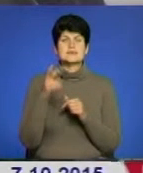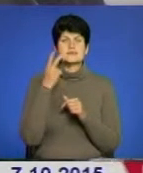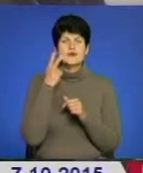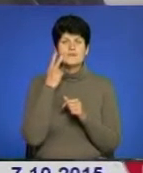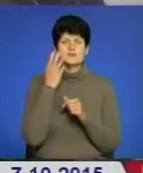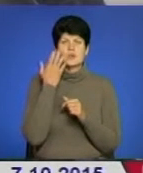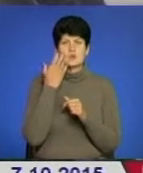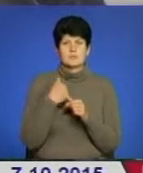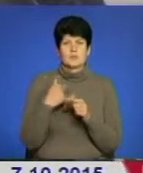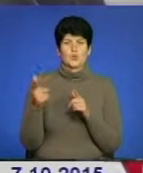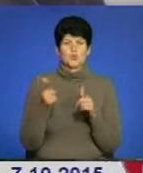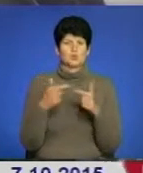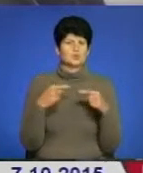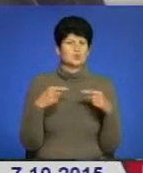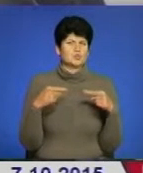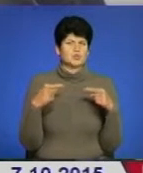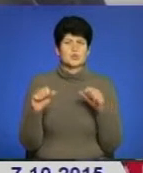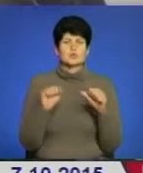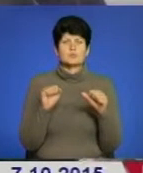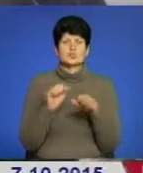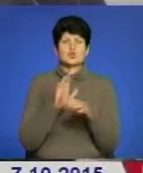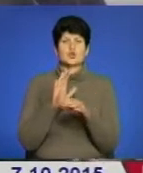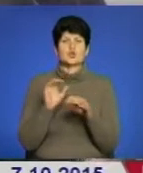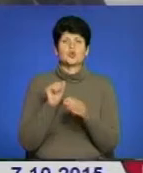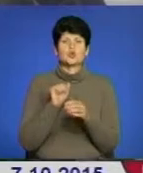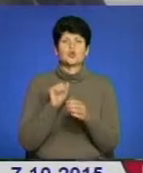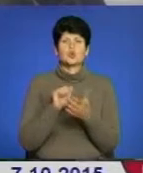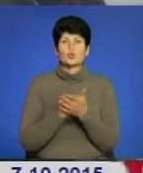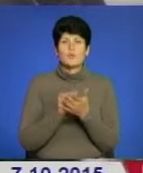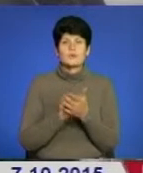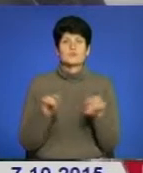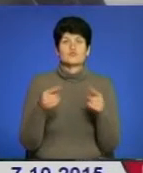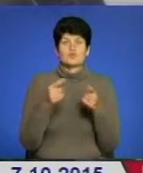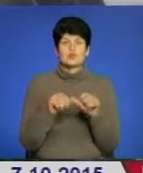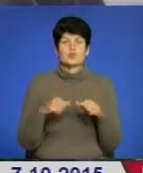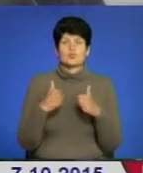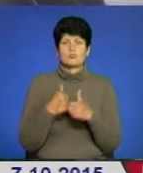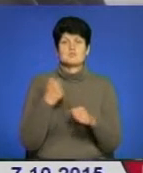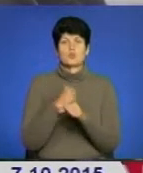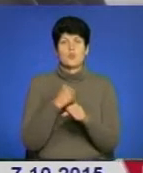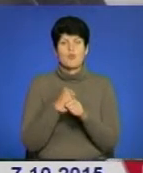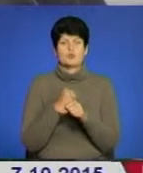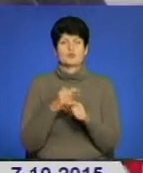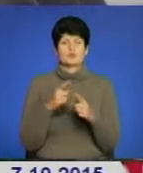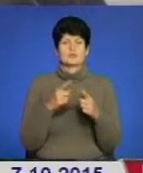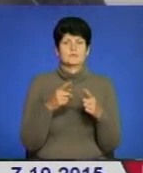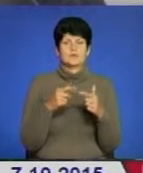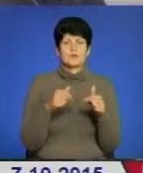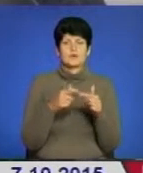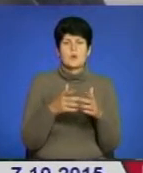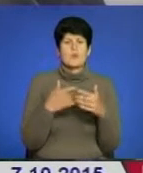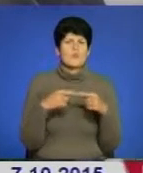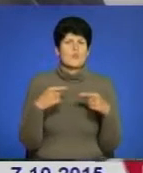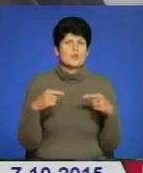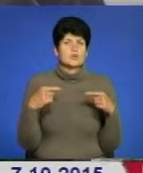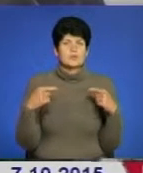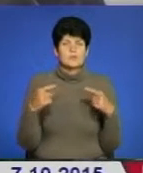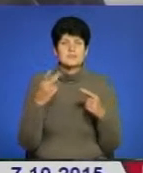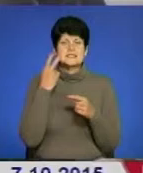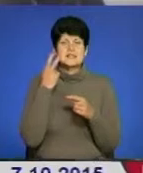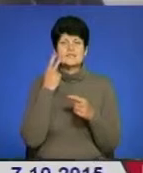ми готуємо будь-який розпорядчий документ про створення комісії чи робочого органу будь-якого, ми